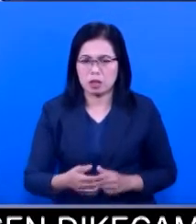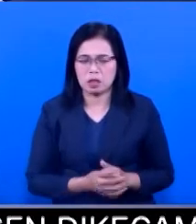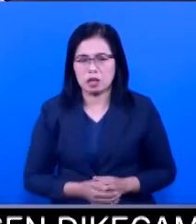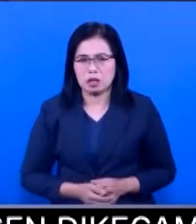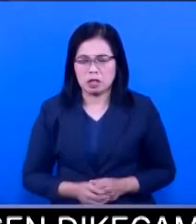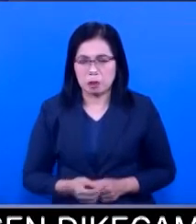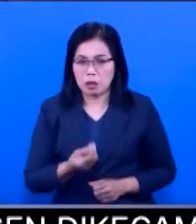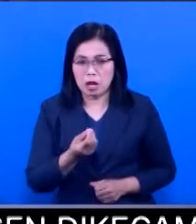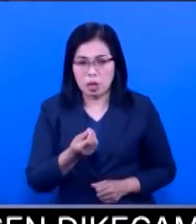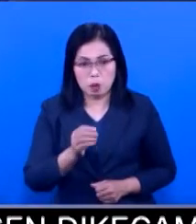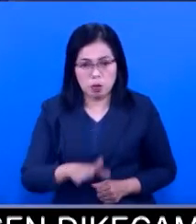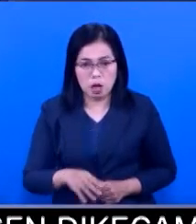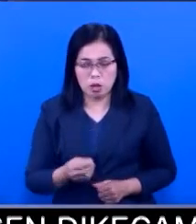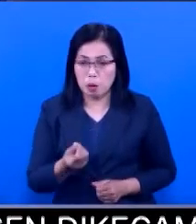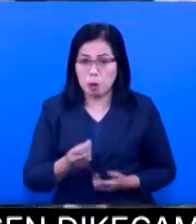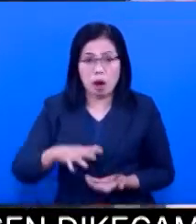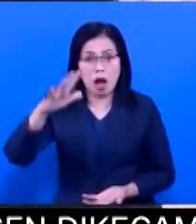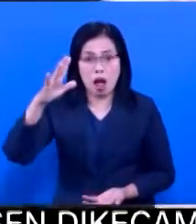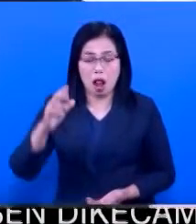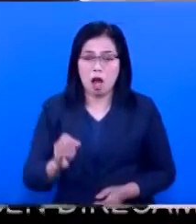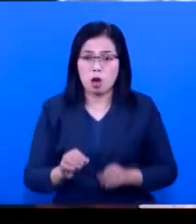puluhan juta rupiah.